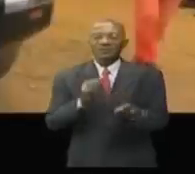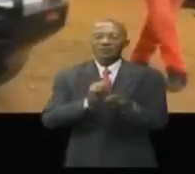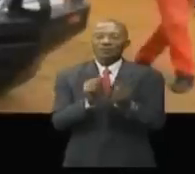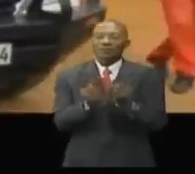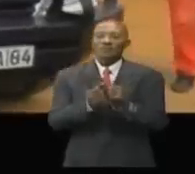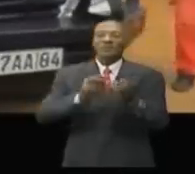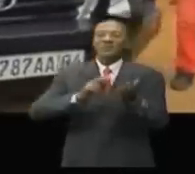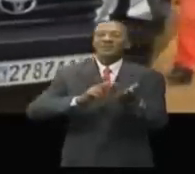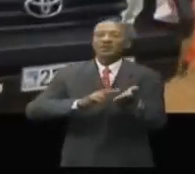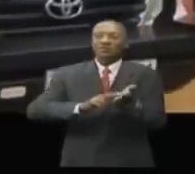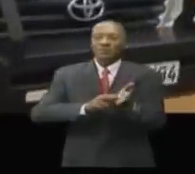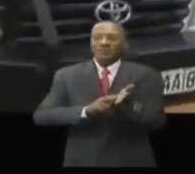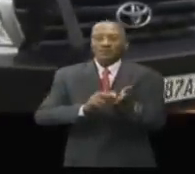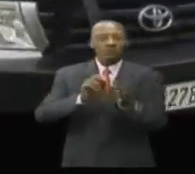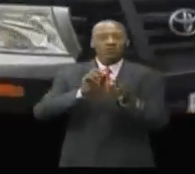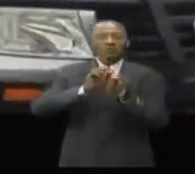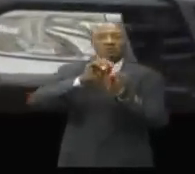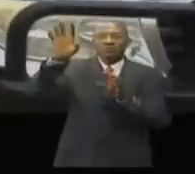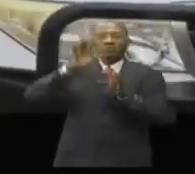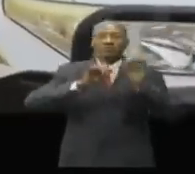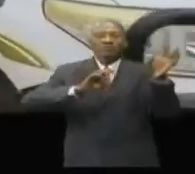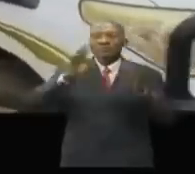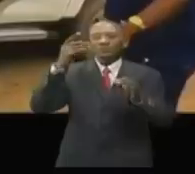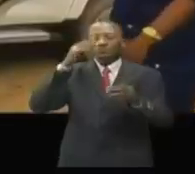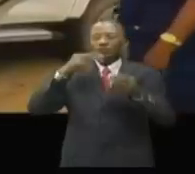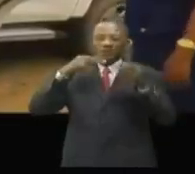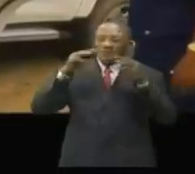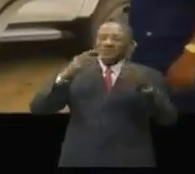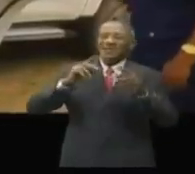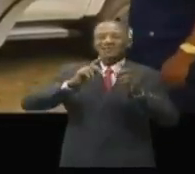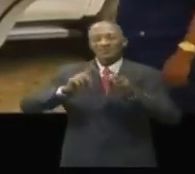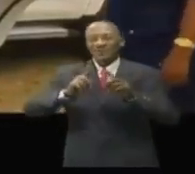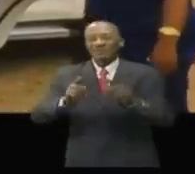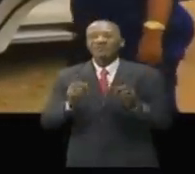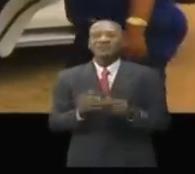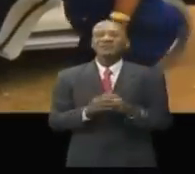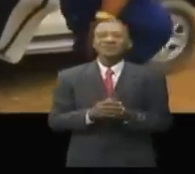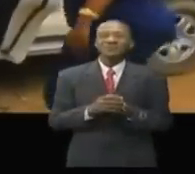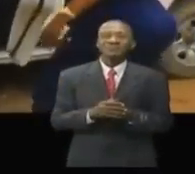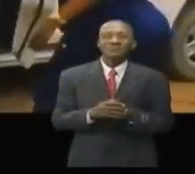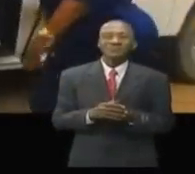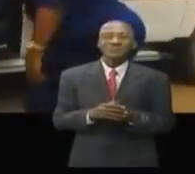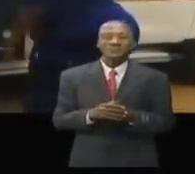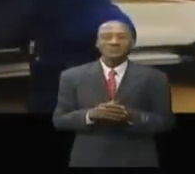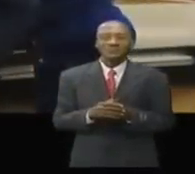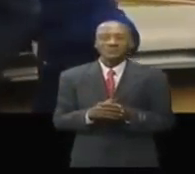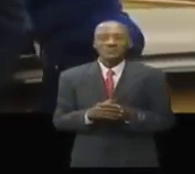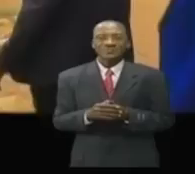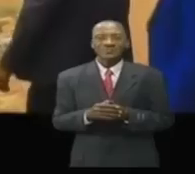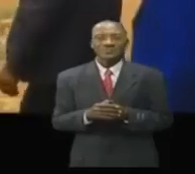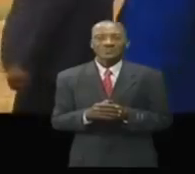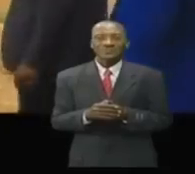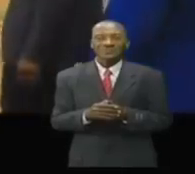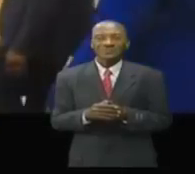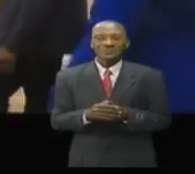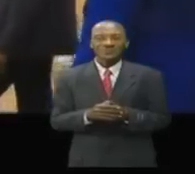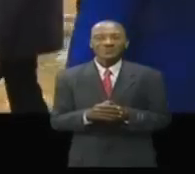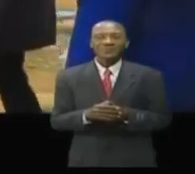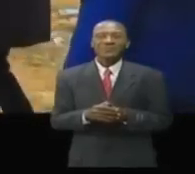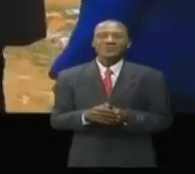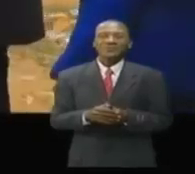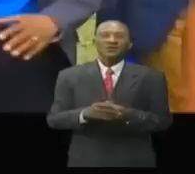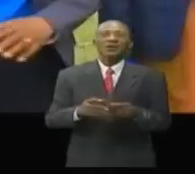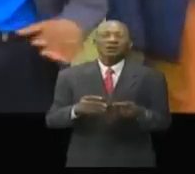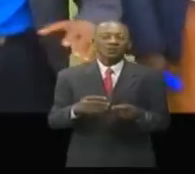directeur des cabinets au Pétentique s'est rendu dans les structures sous tutelle de Pétentique, à savoir la SCPT,